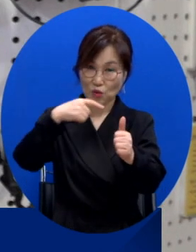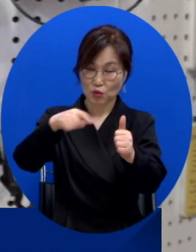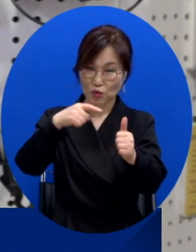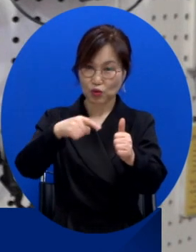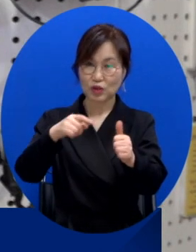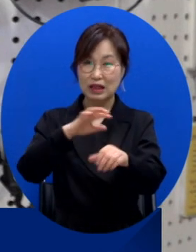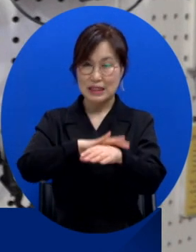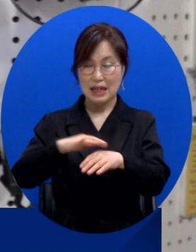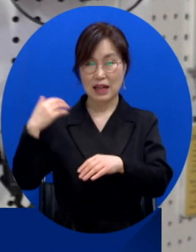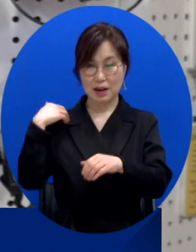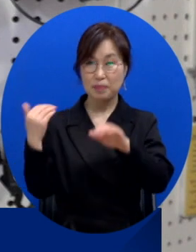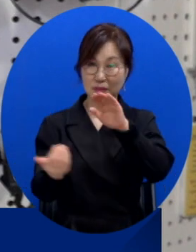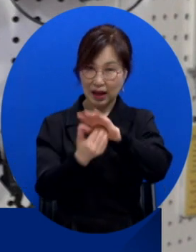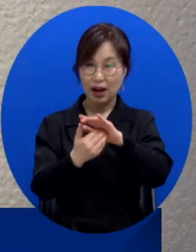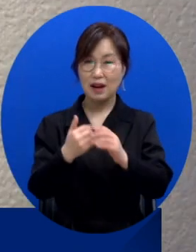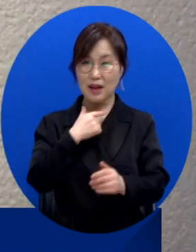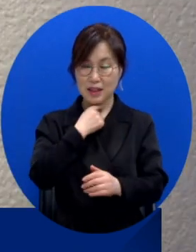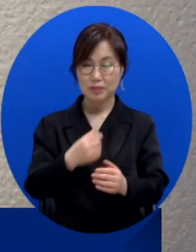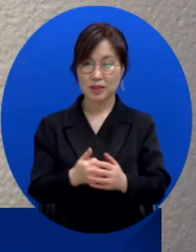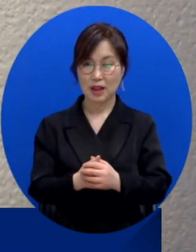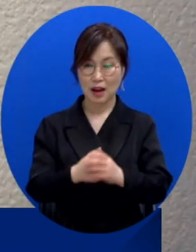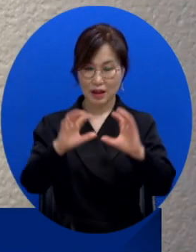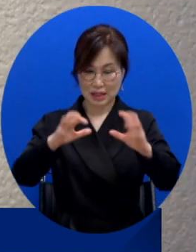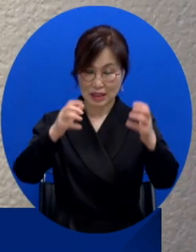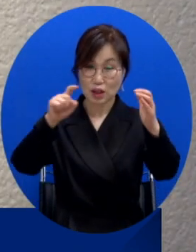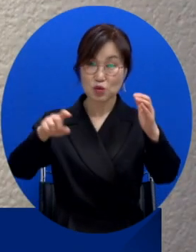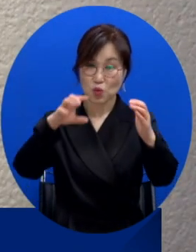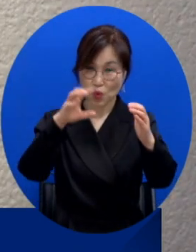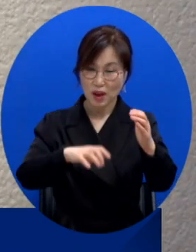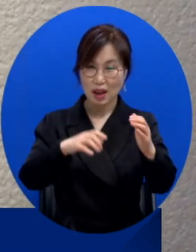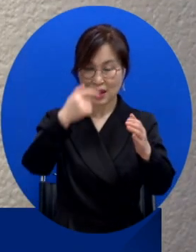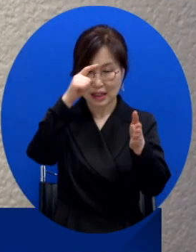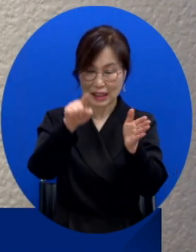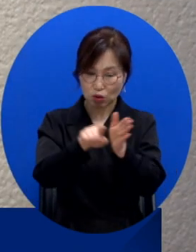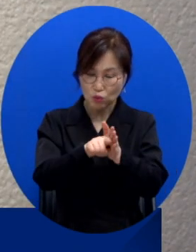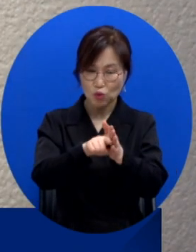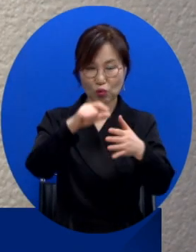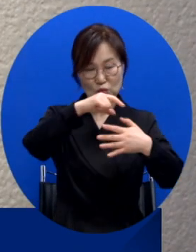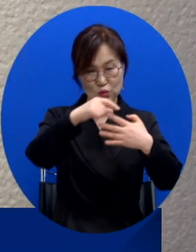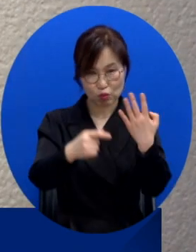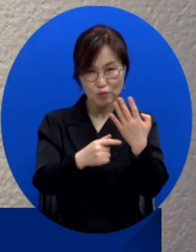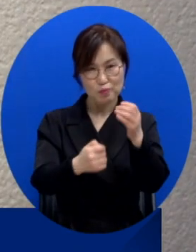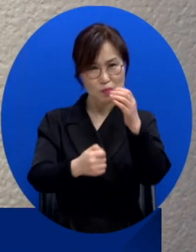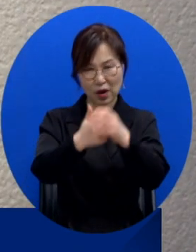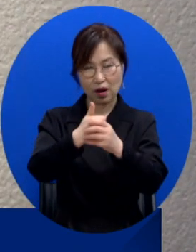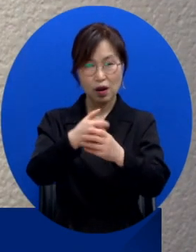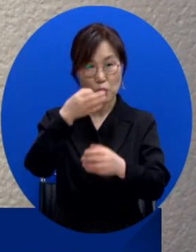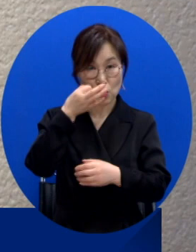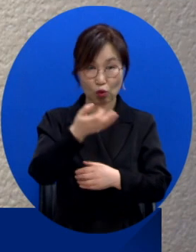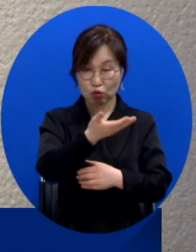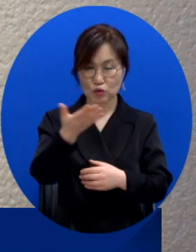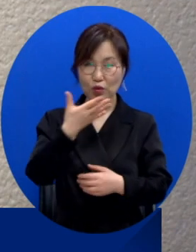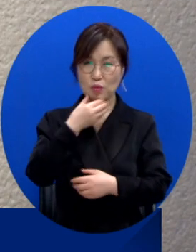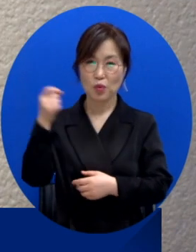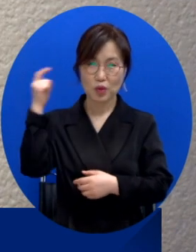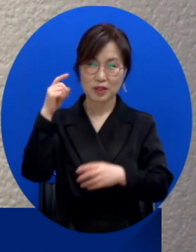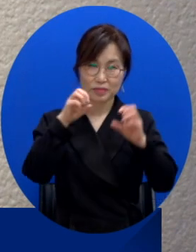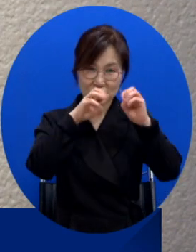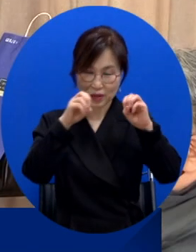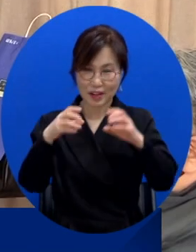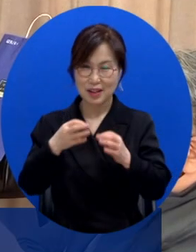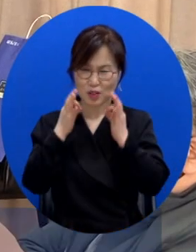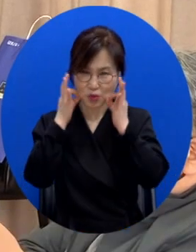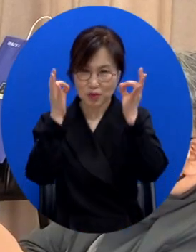잘 감당하도록 하겠습니다. 세상 속에서 크리스천 콘텐츠로 탁월함을 보이며 복음을 전하는 데